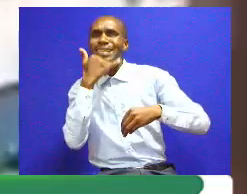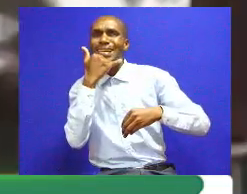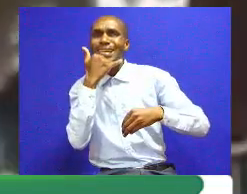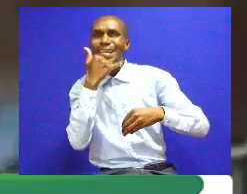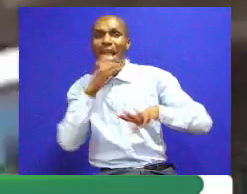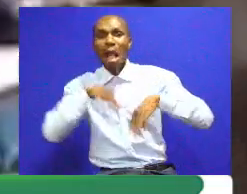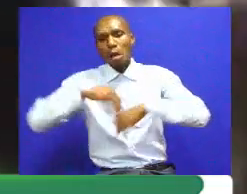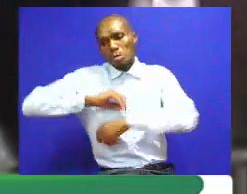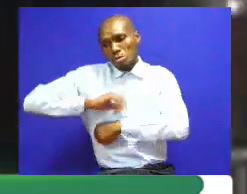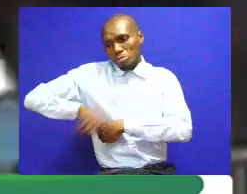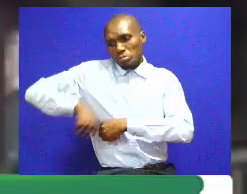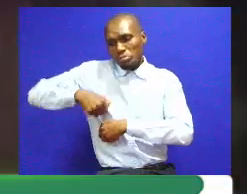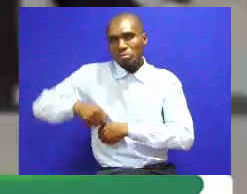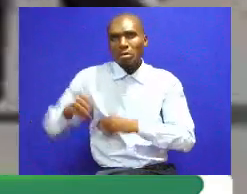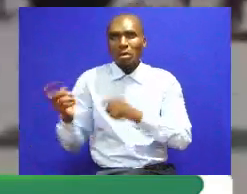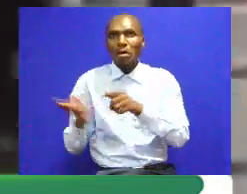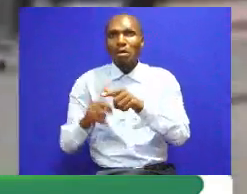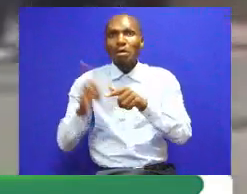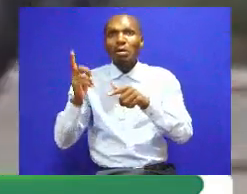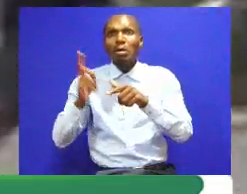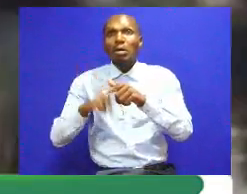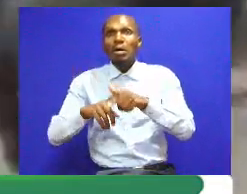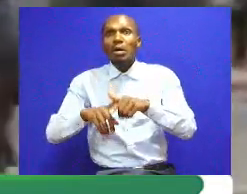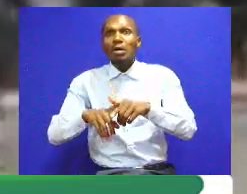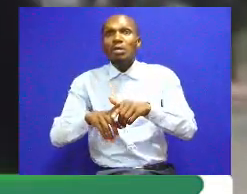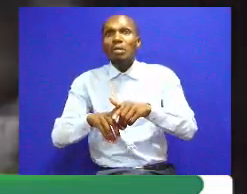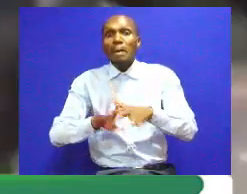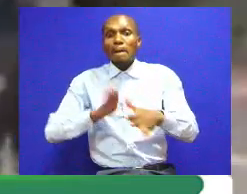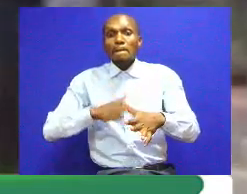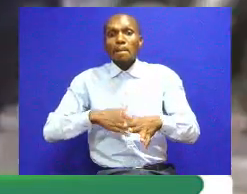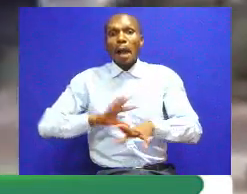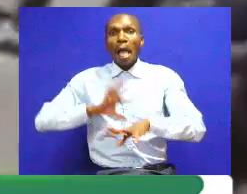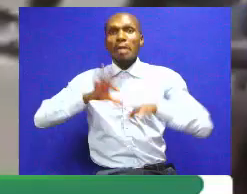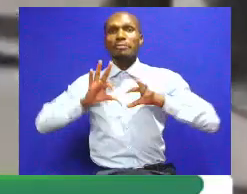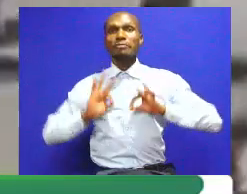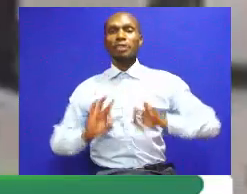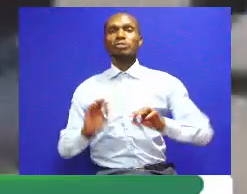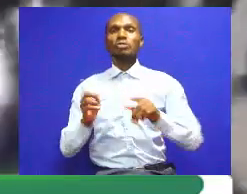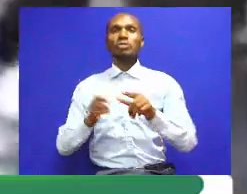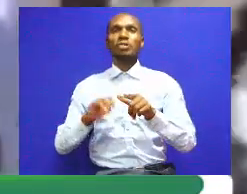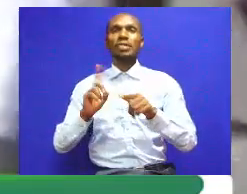ovoya. Chinga kichia manyaka ntebuna. My dress, my choice.